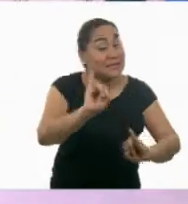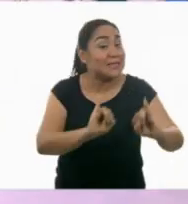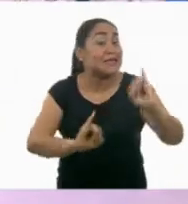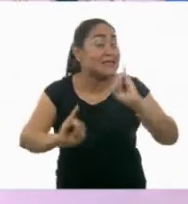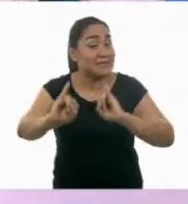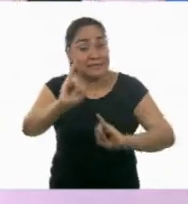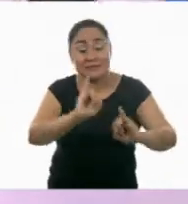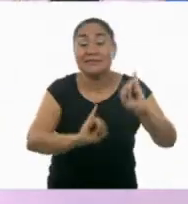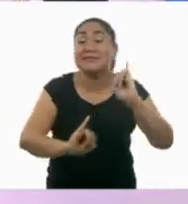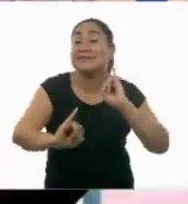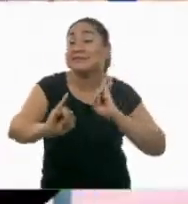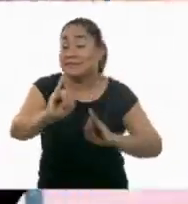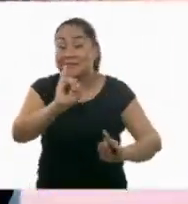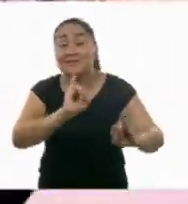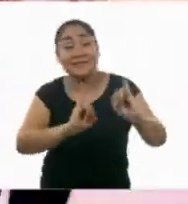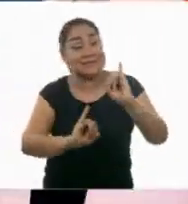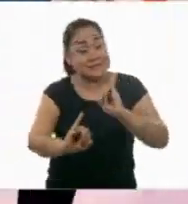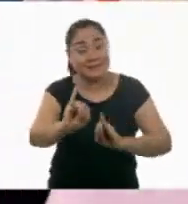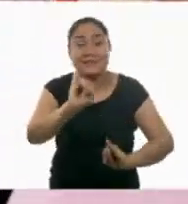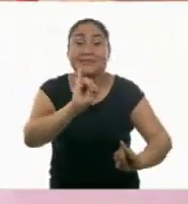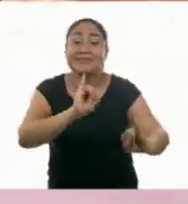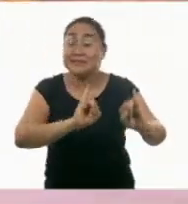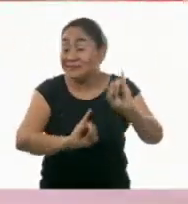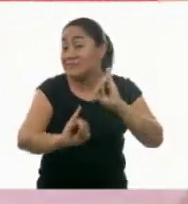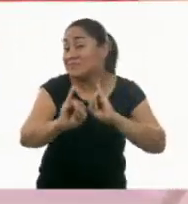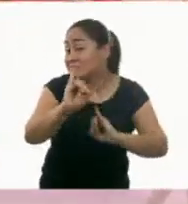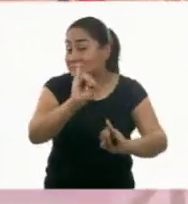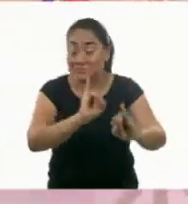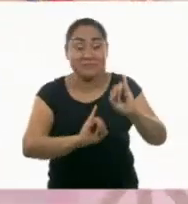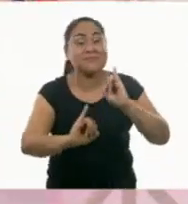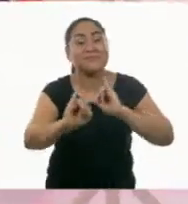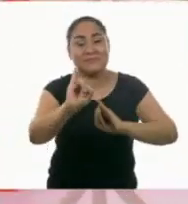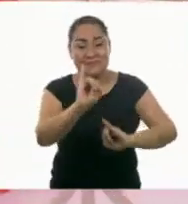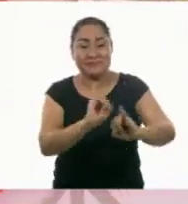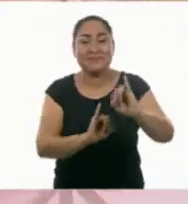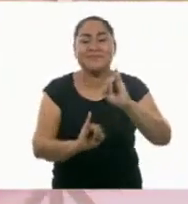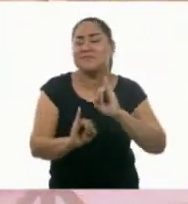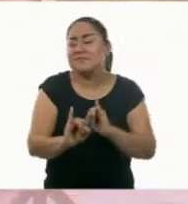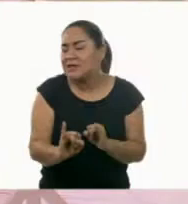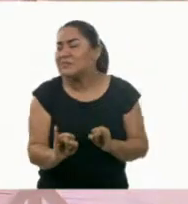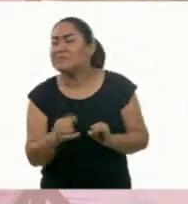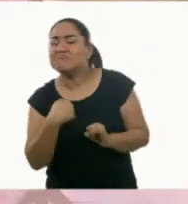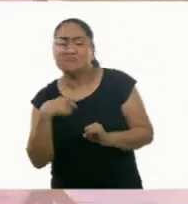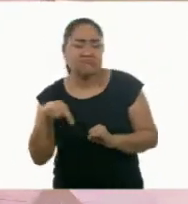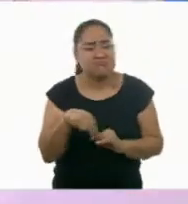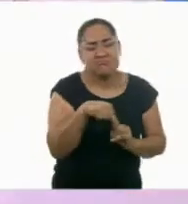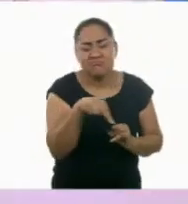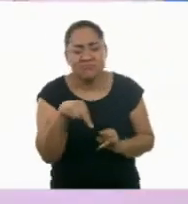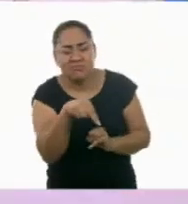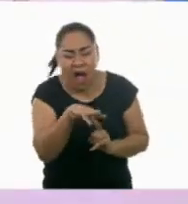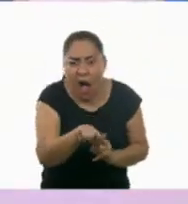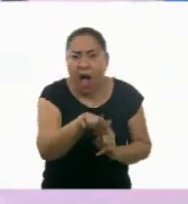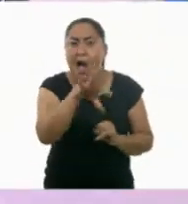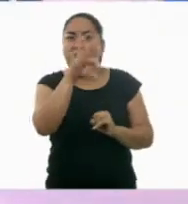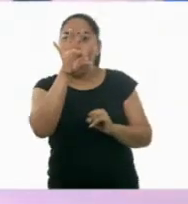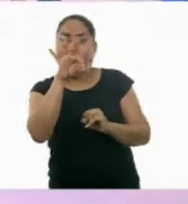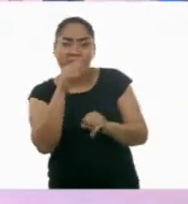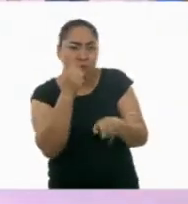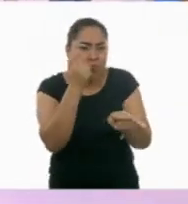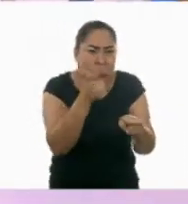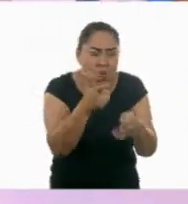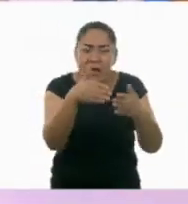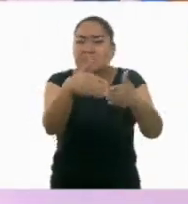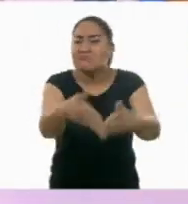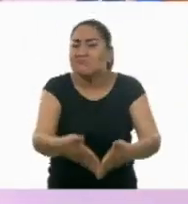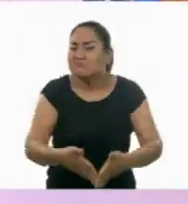i i i i i i i i i i una vez me encontré